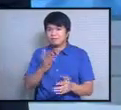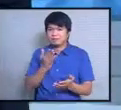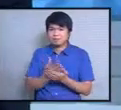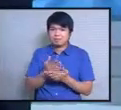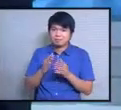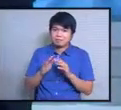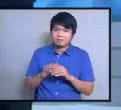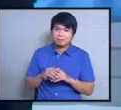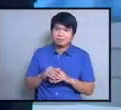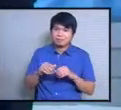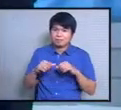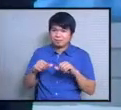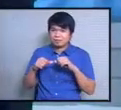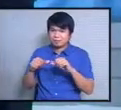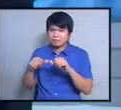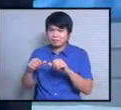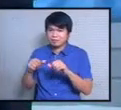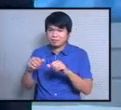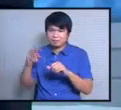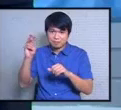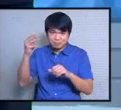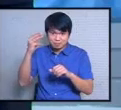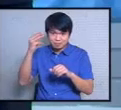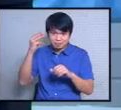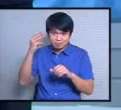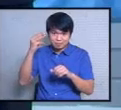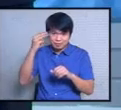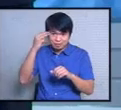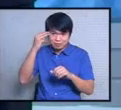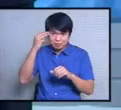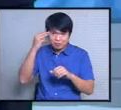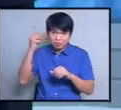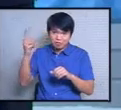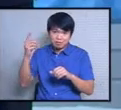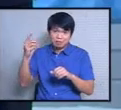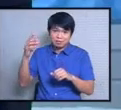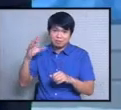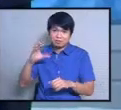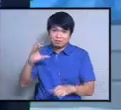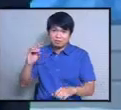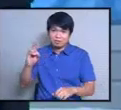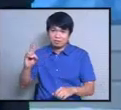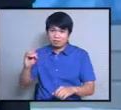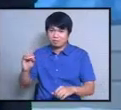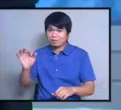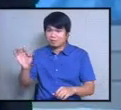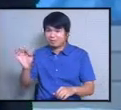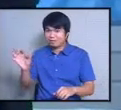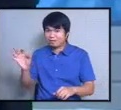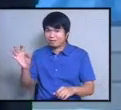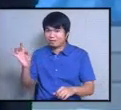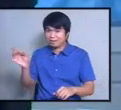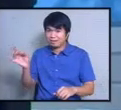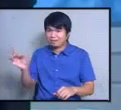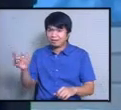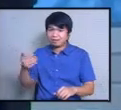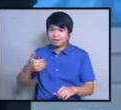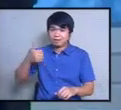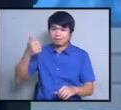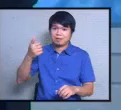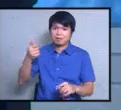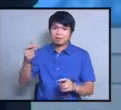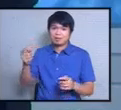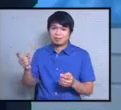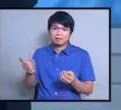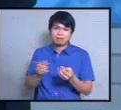2,000 pisong ipon, tumakbo siya bilang alkalde ng Cagayan de Oro noong 1980 at nanalo. Pero pinatalsik ng COMELEC dahil po daw